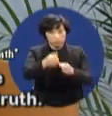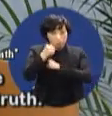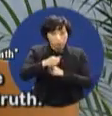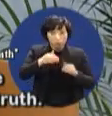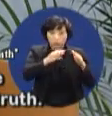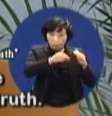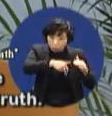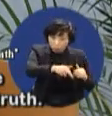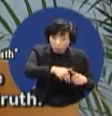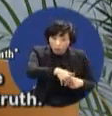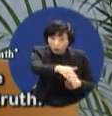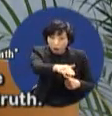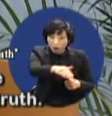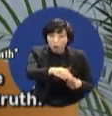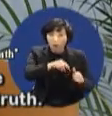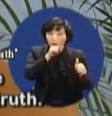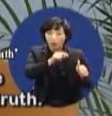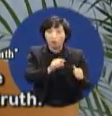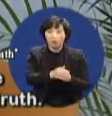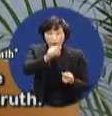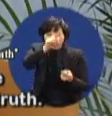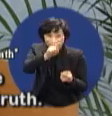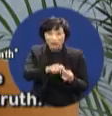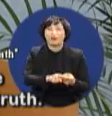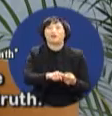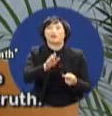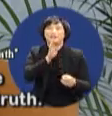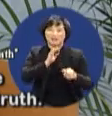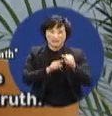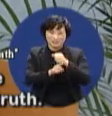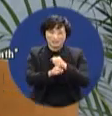일어나서 걸어가. 그대로 되는 진리야.